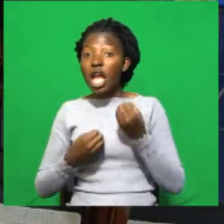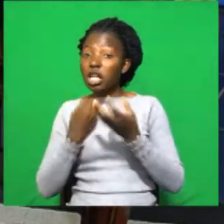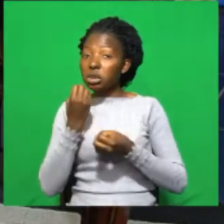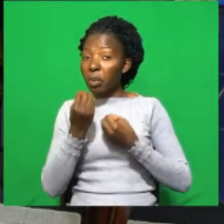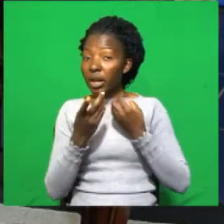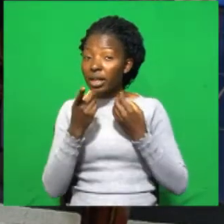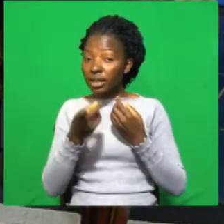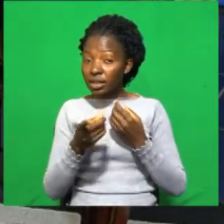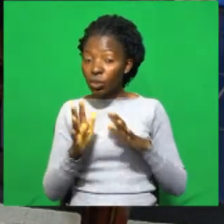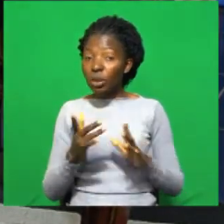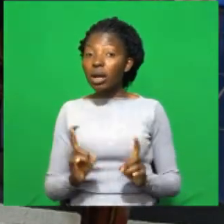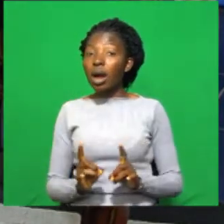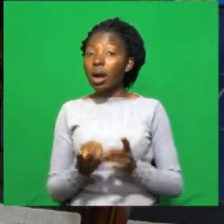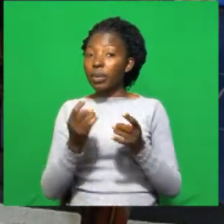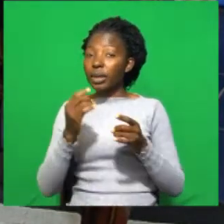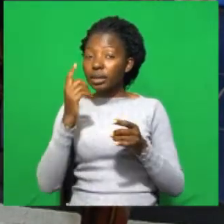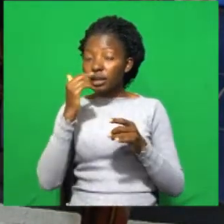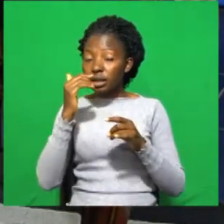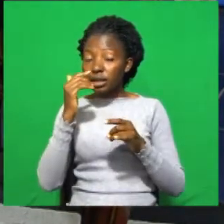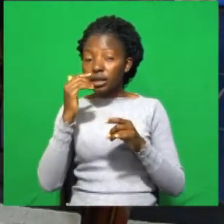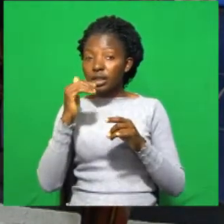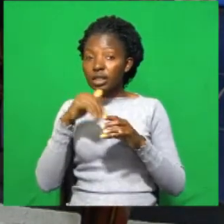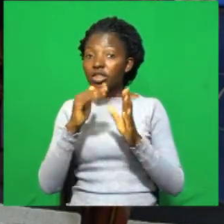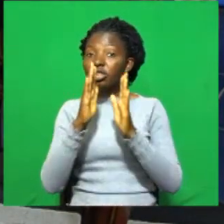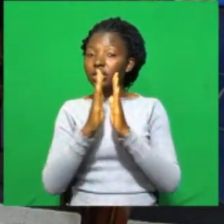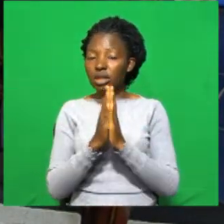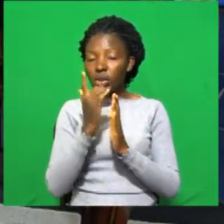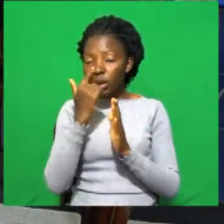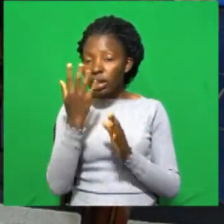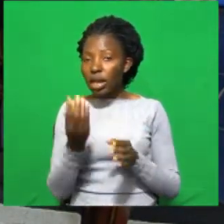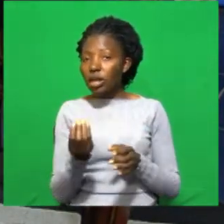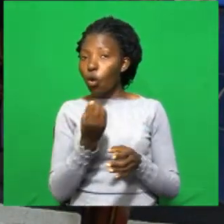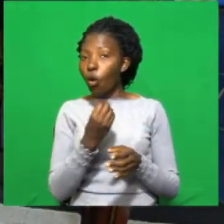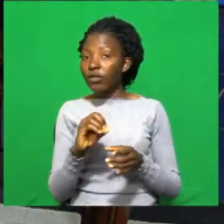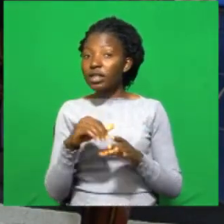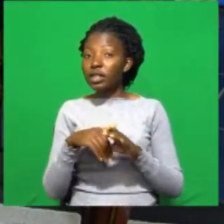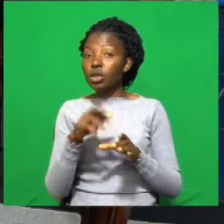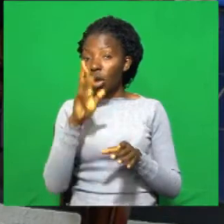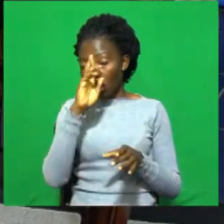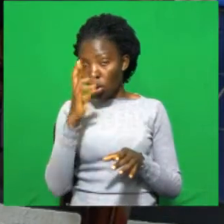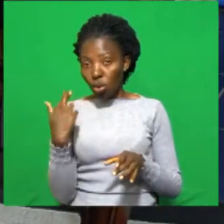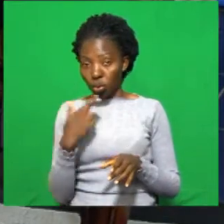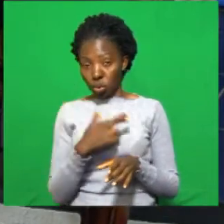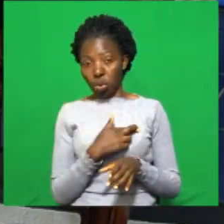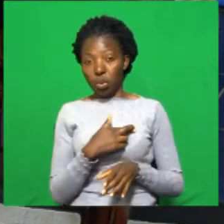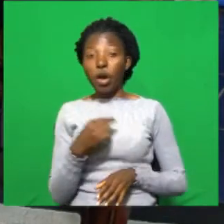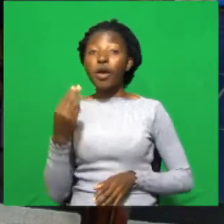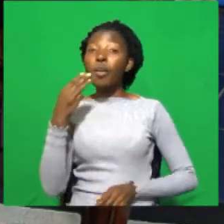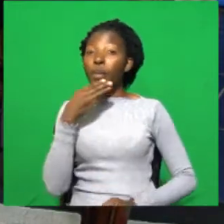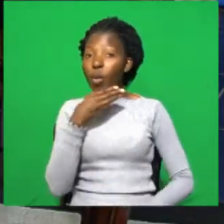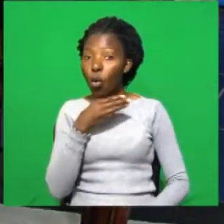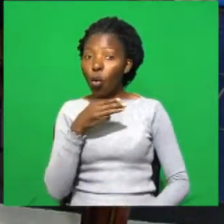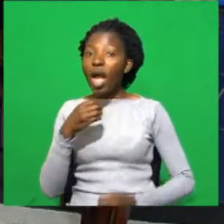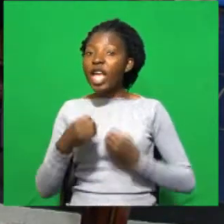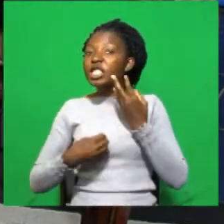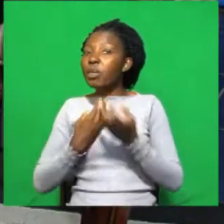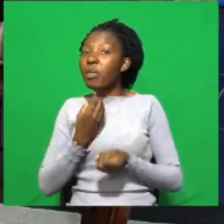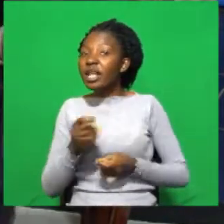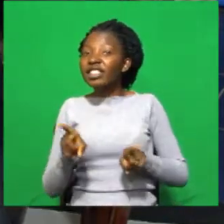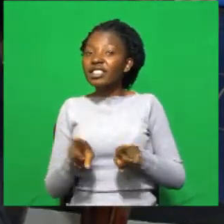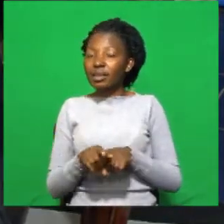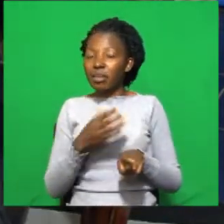chimiro ichi chaive chaane chechi payanga yaane muzinda kuRome. Pauro anotsanangudza futi chimiro chimwe